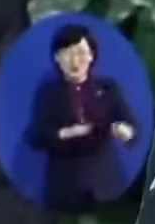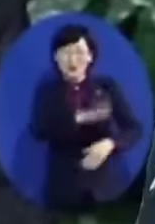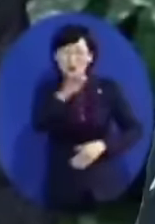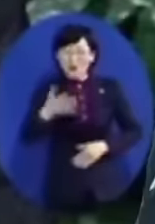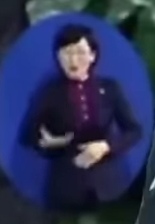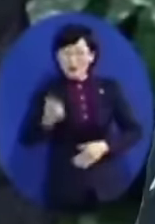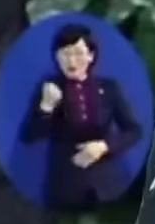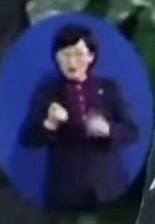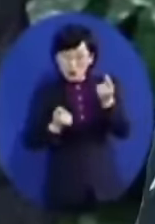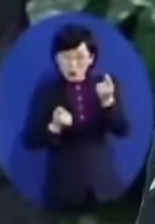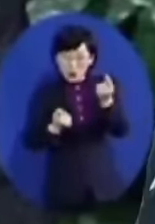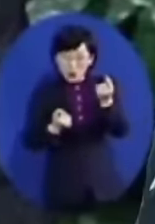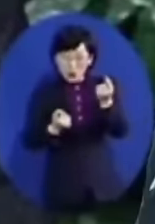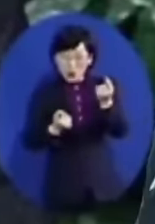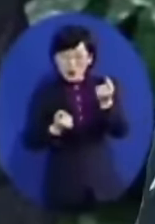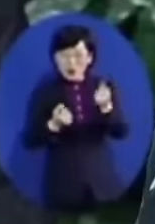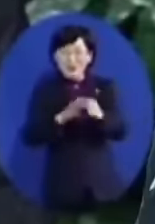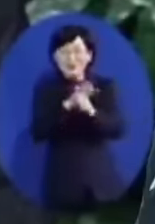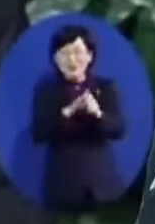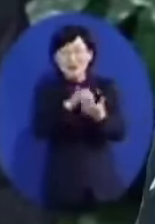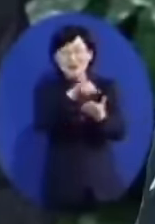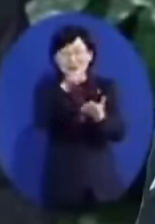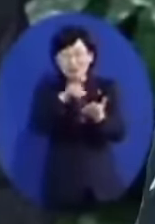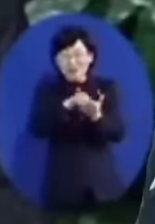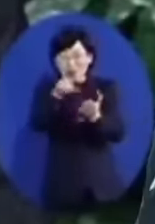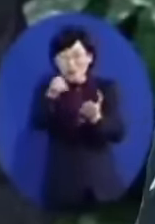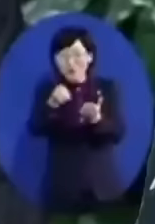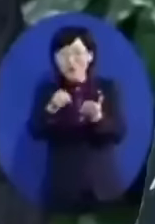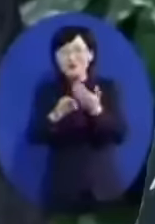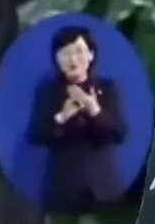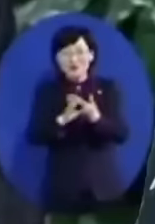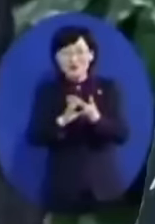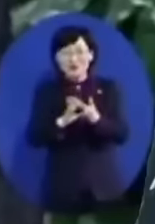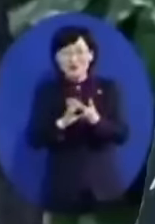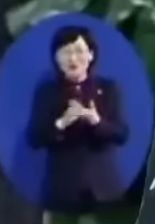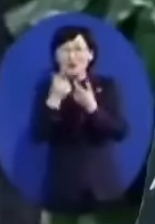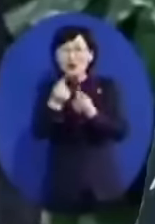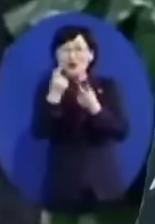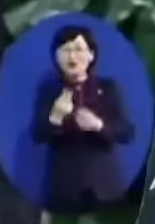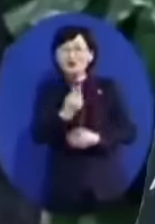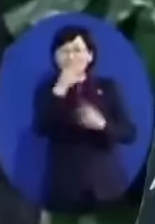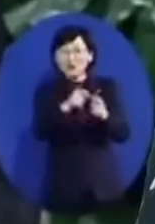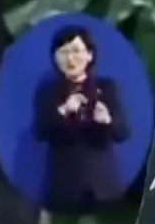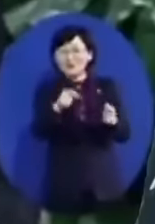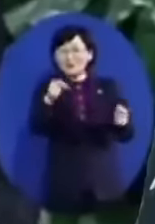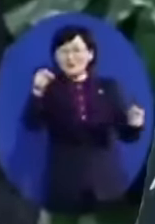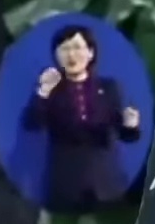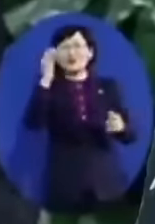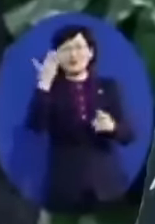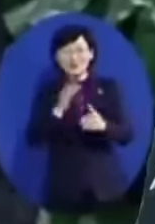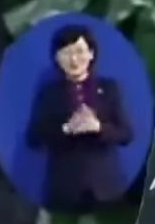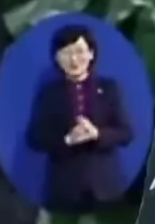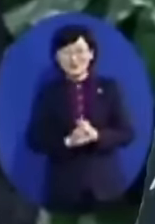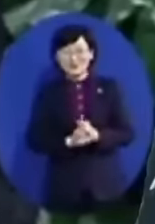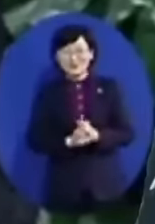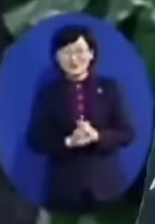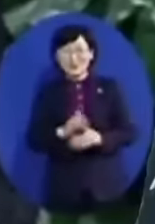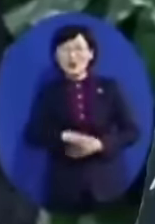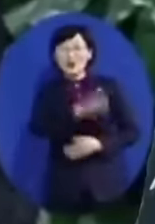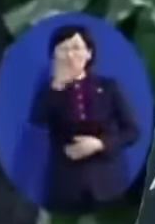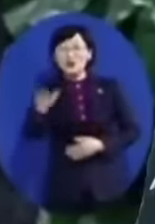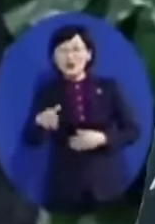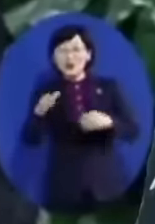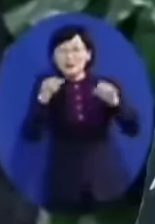조그마한 사랑과 행복을 나누면 그만큼 수명도 길어지는 것입니다. 우리의